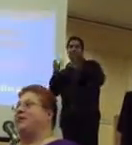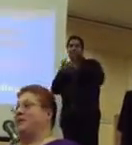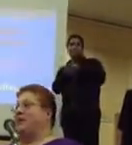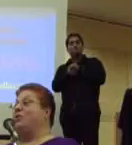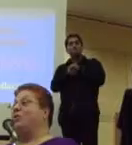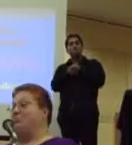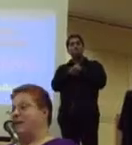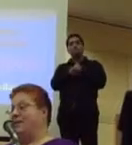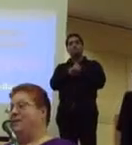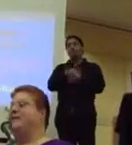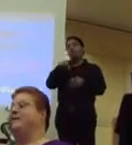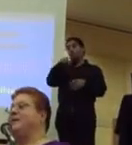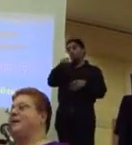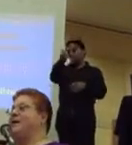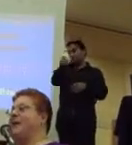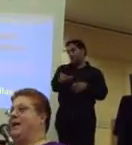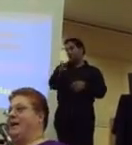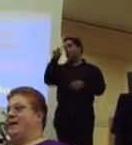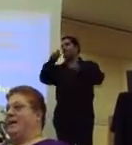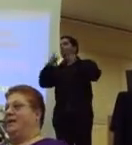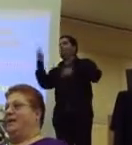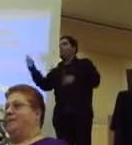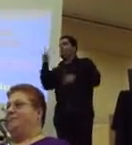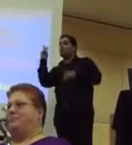φτιάχνοντας αυτή την κοινότητα,